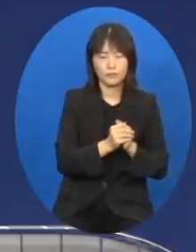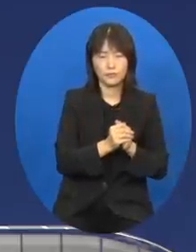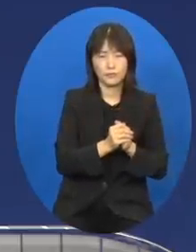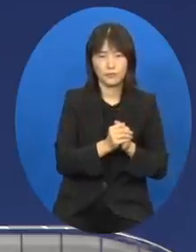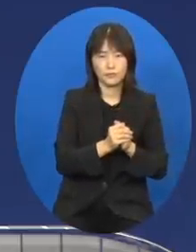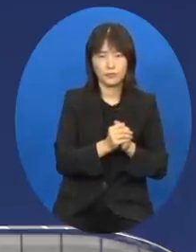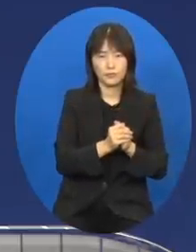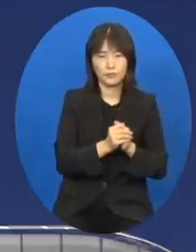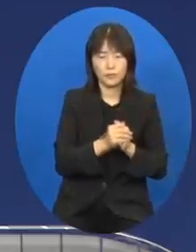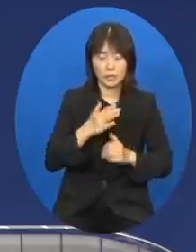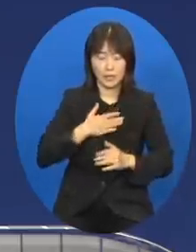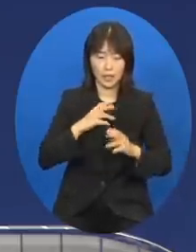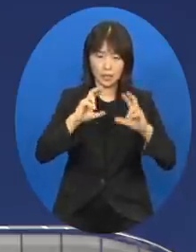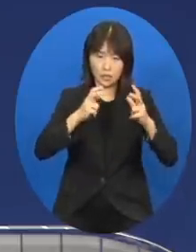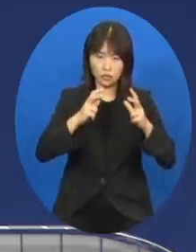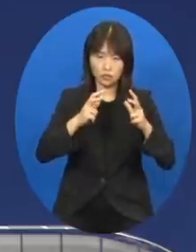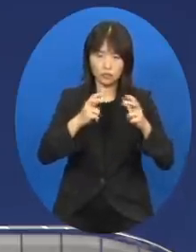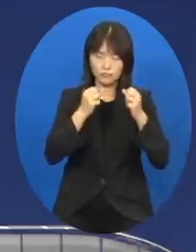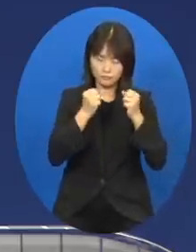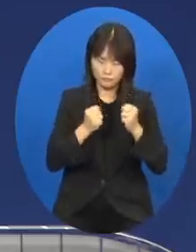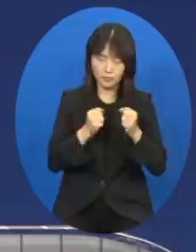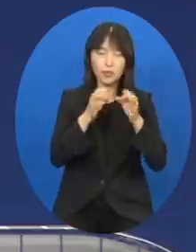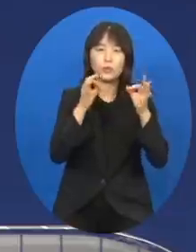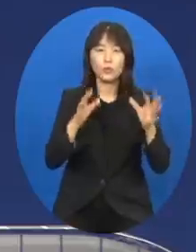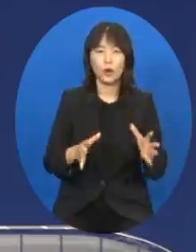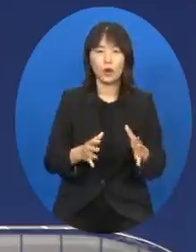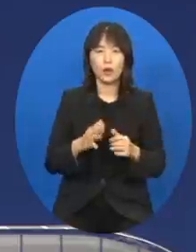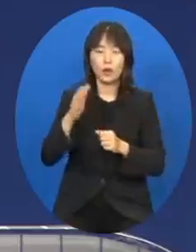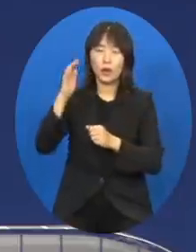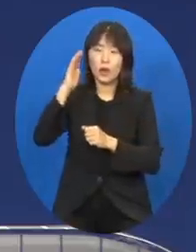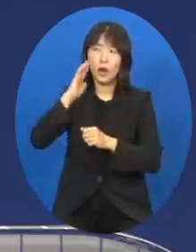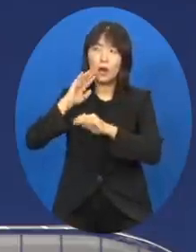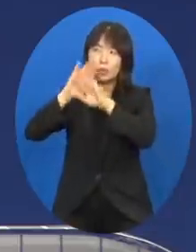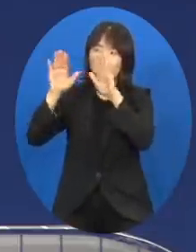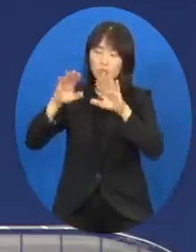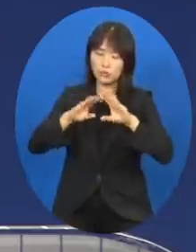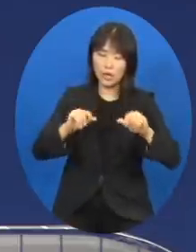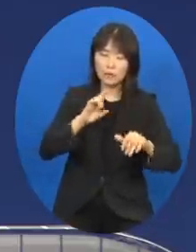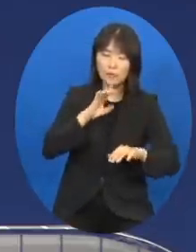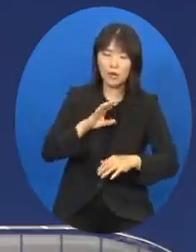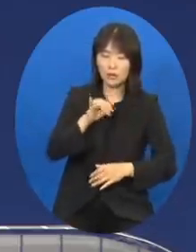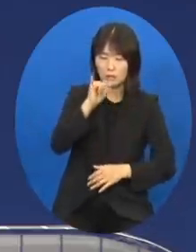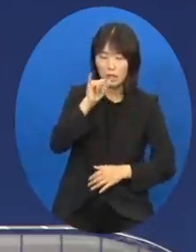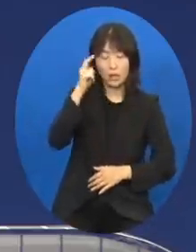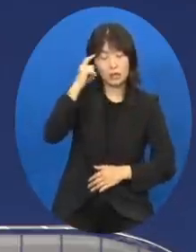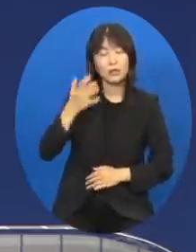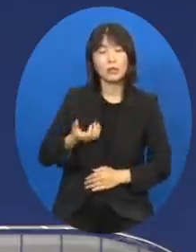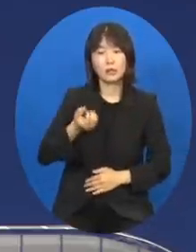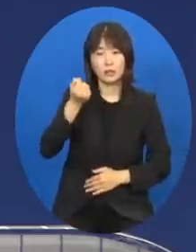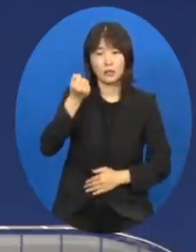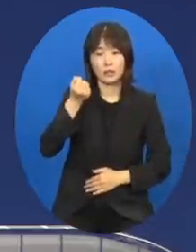자기가 이 지구에 있는 동안에는 하늘과 땅만 있는 줄 알았대요.